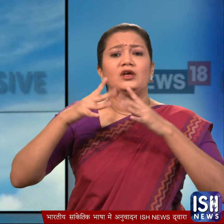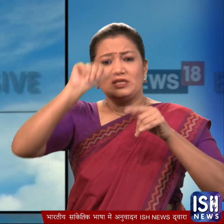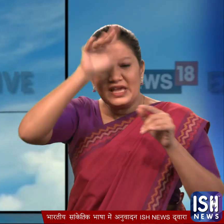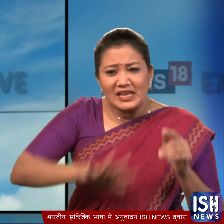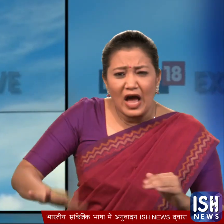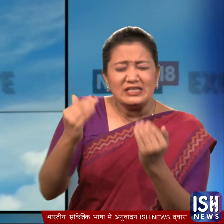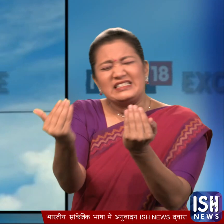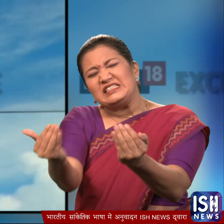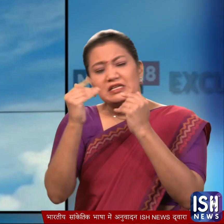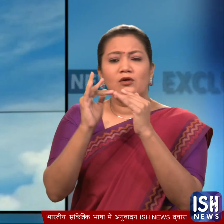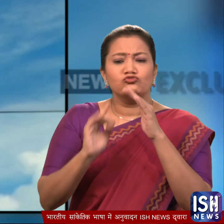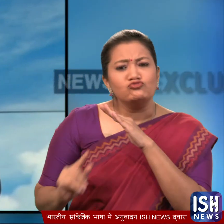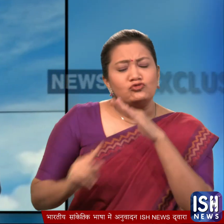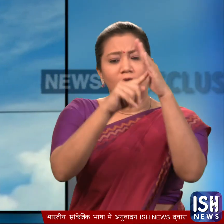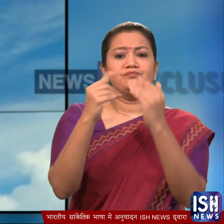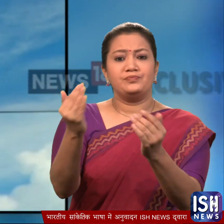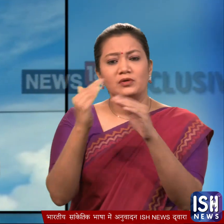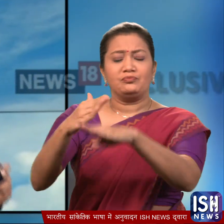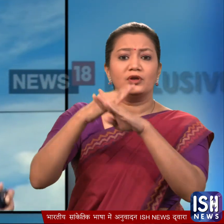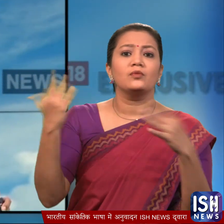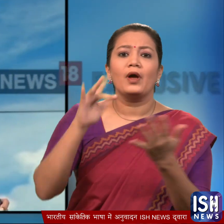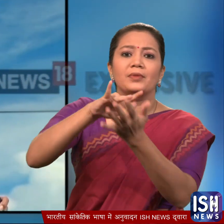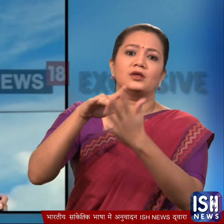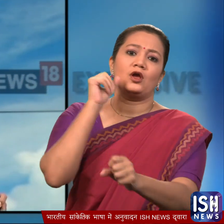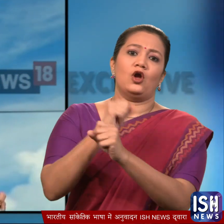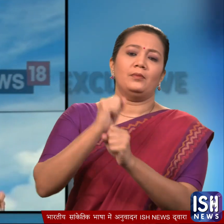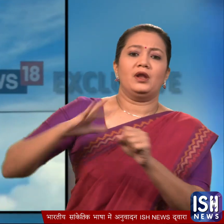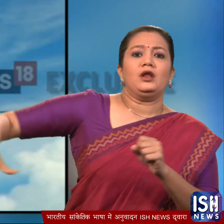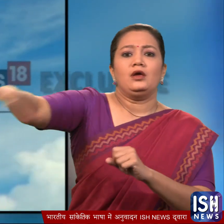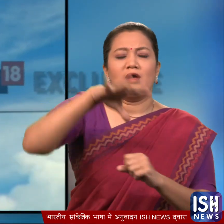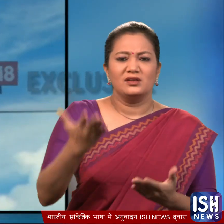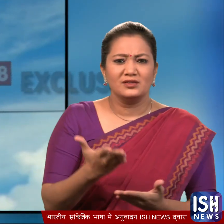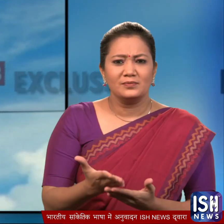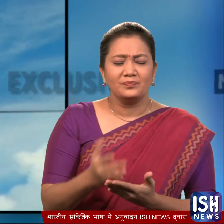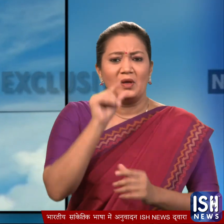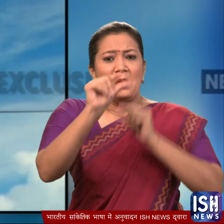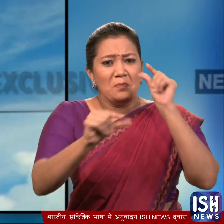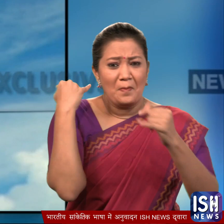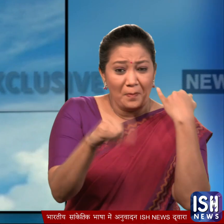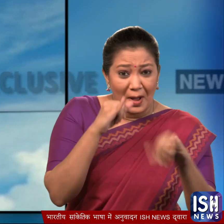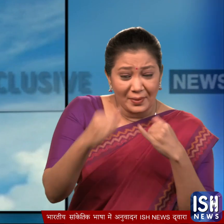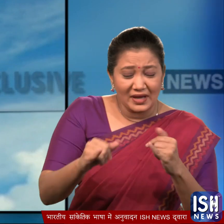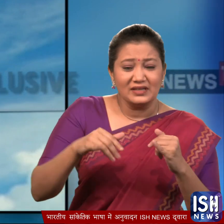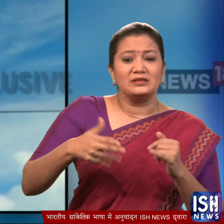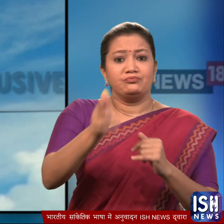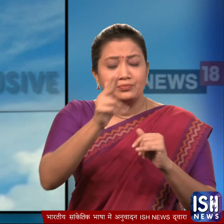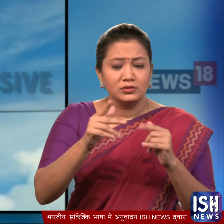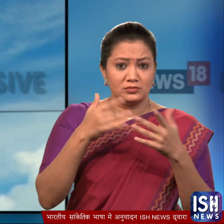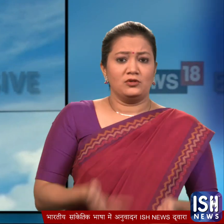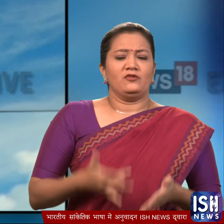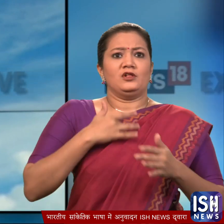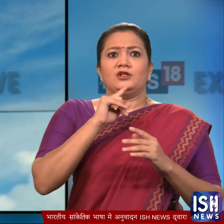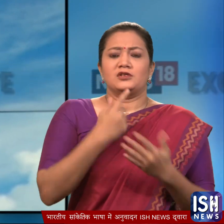ज्यादा सुरक्षा वाला इलाका है जहां से देश की सरकार चलती है। इसीलिए गालियों और गोलियों की बौछार ज्यादा